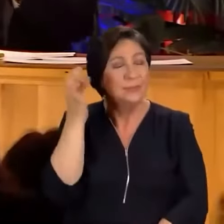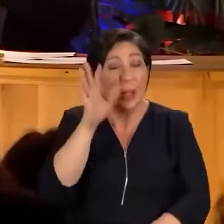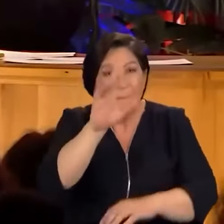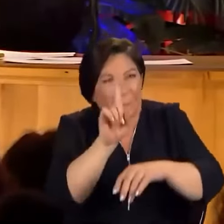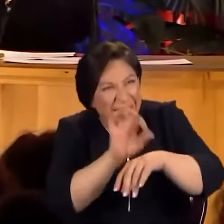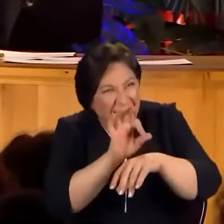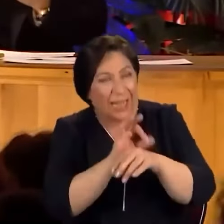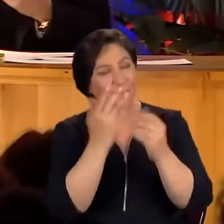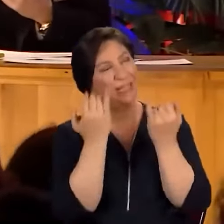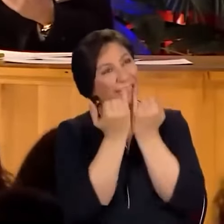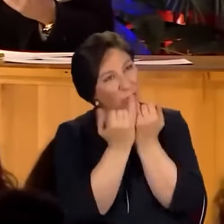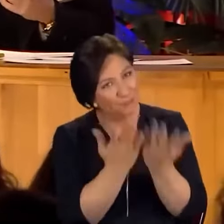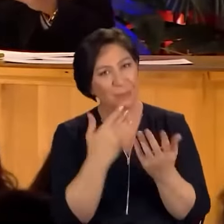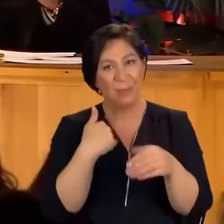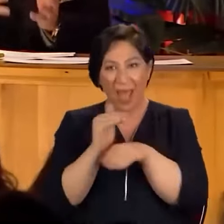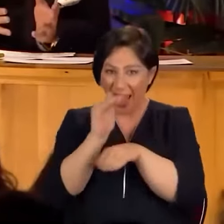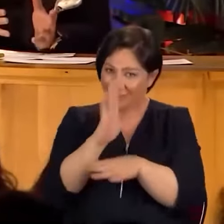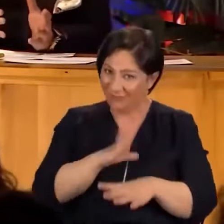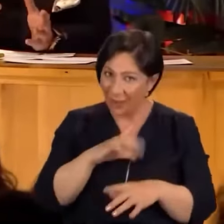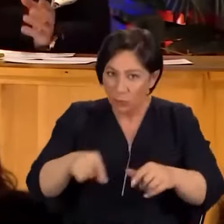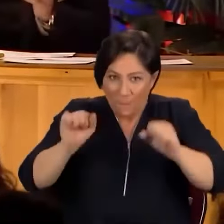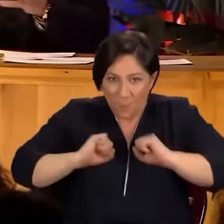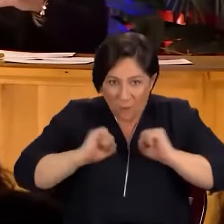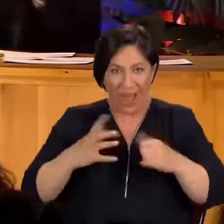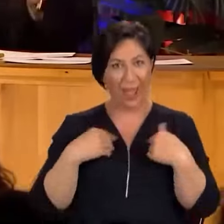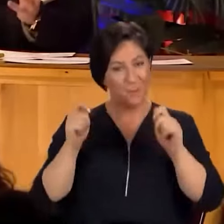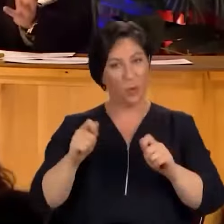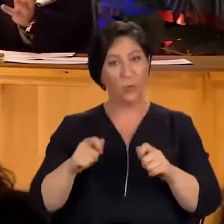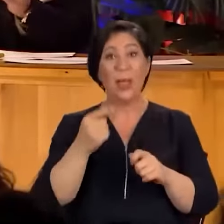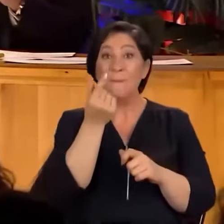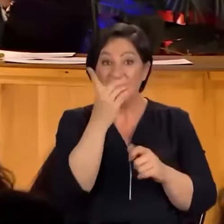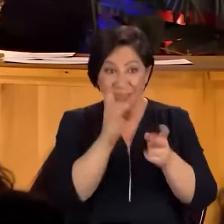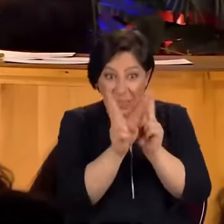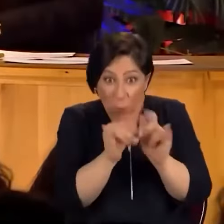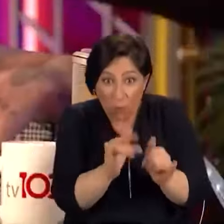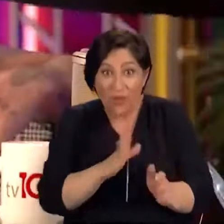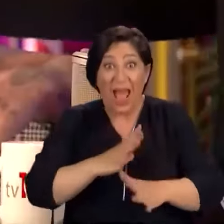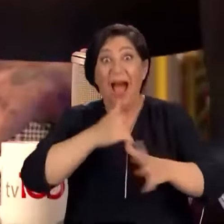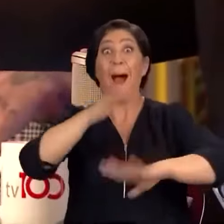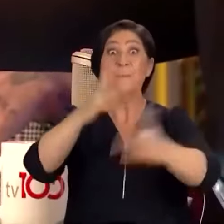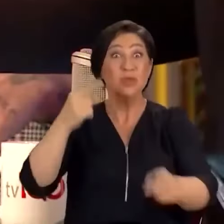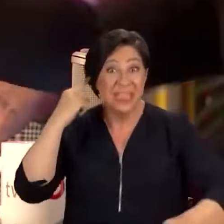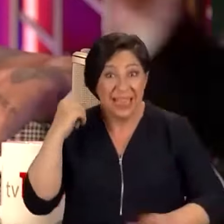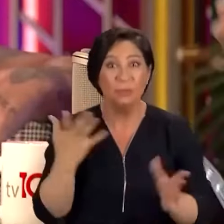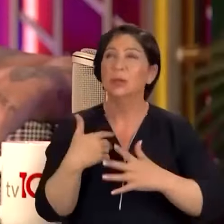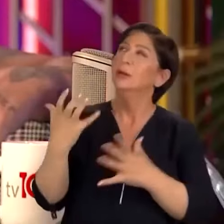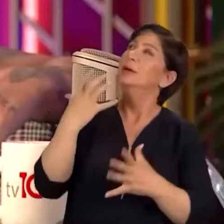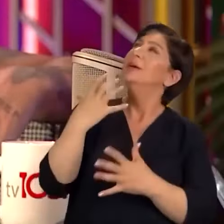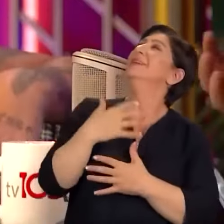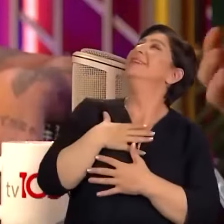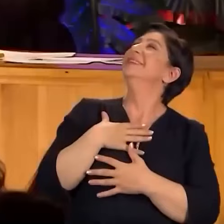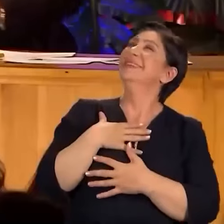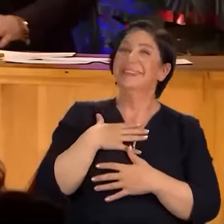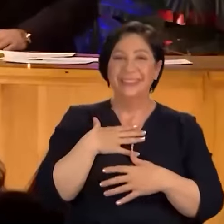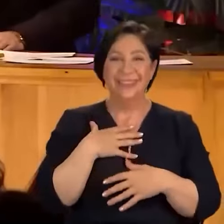dakika birader, benim de bir hayatım var. Şu anda prova yapıyorum. Yani biz birazdan burada bir oyun çıkaracağız. Abi bunu dinledin mi? Ya,